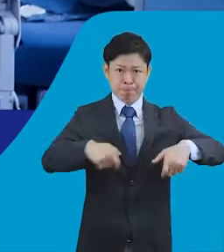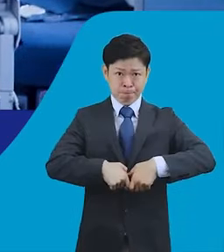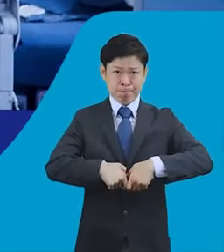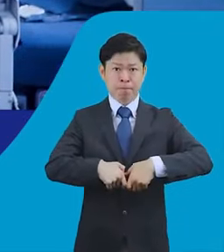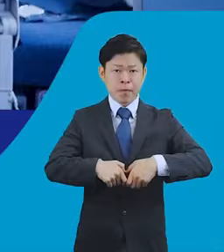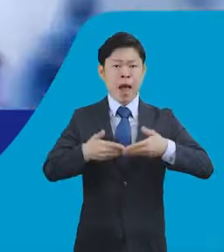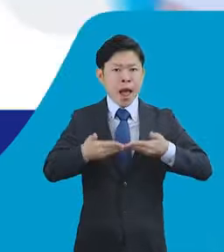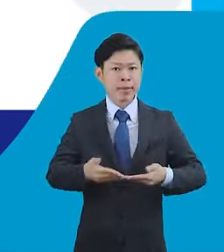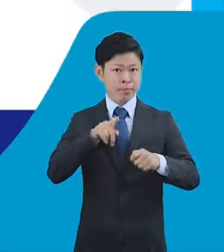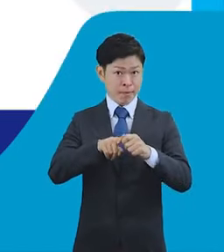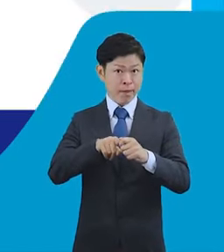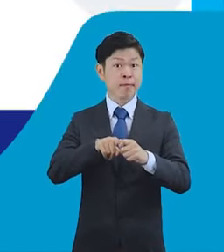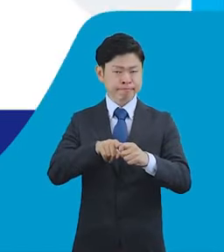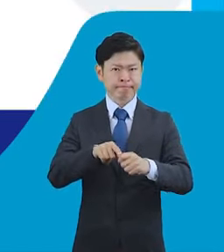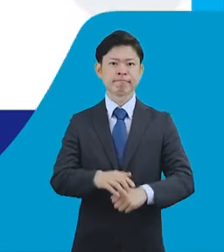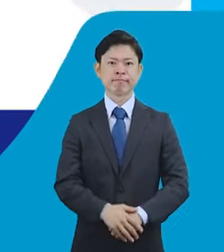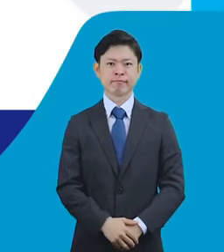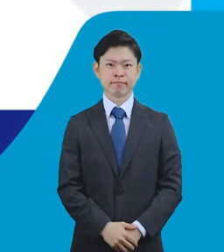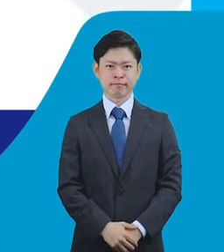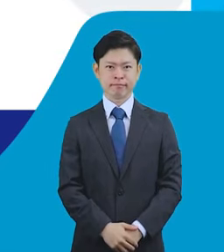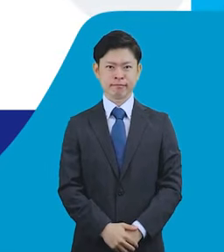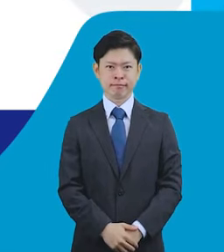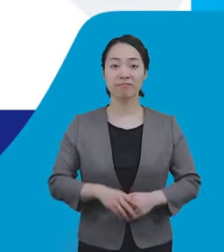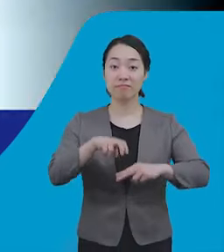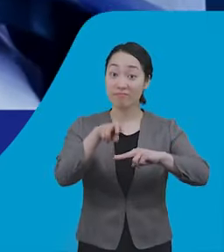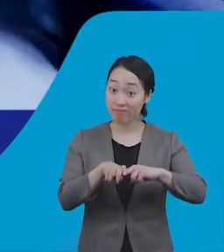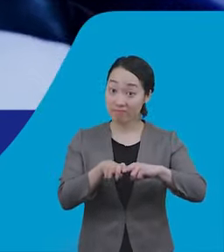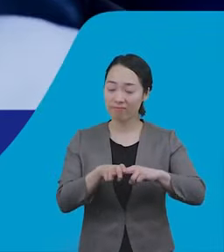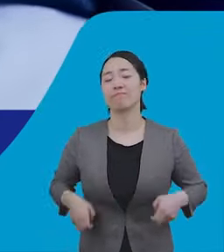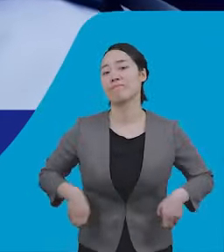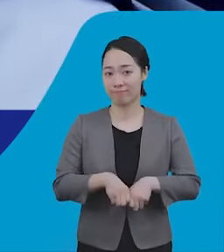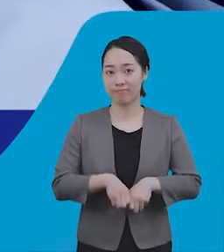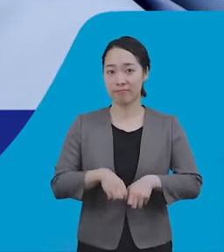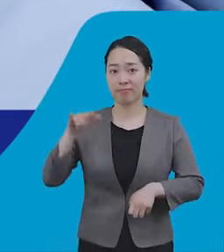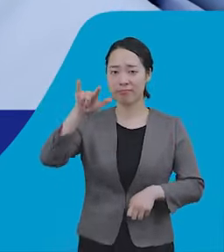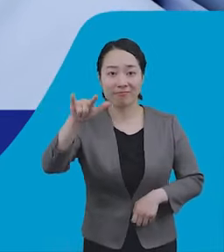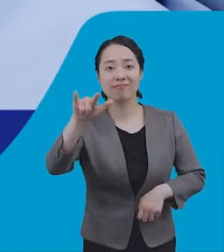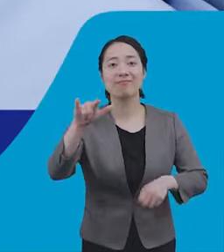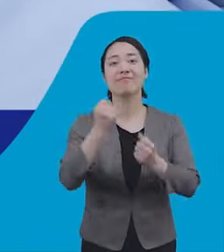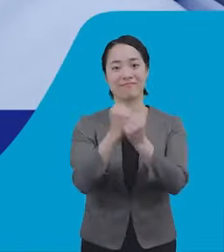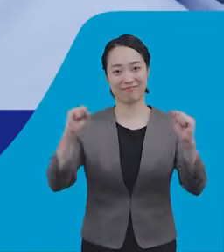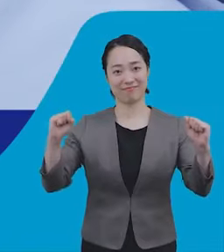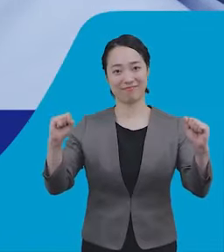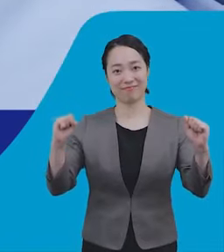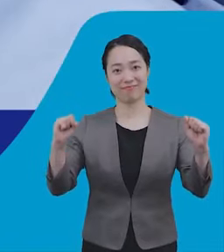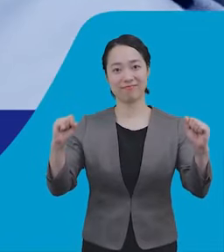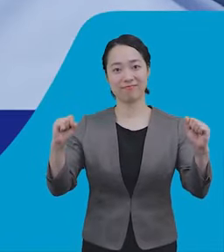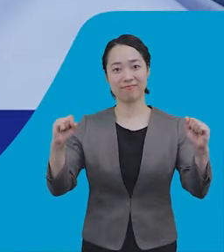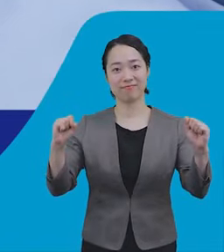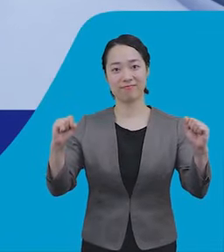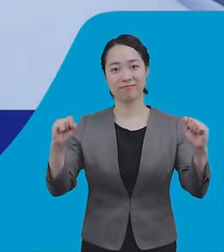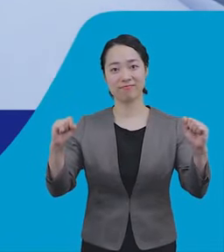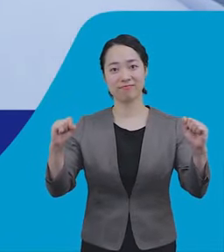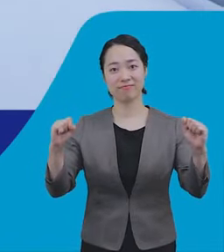の間は揺れに備え常にシートベルトを緩みのないようお締めください。 Please keep your seatbelt securely fastened whenever you are seated in